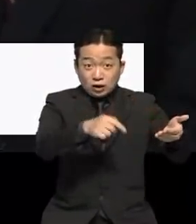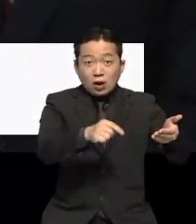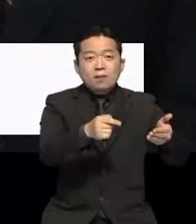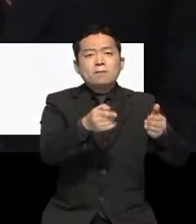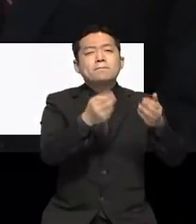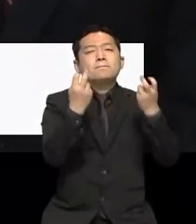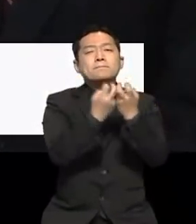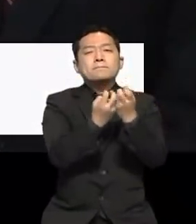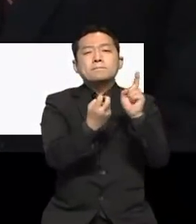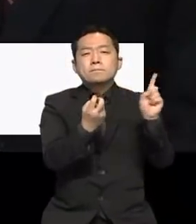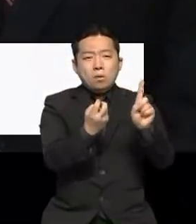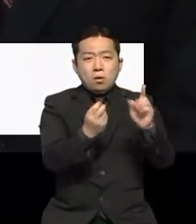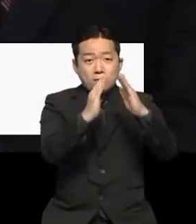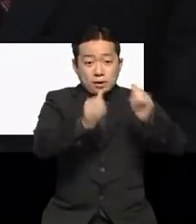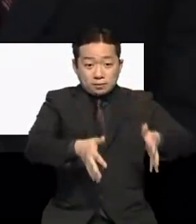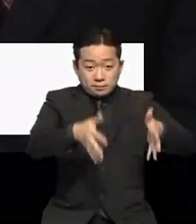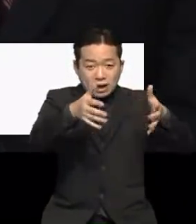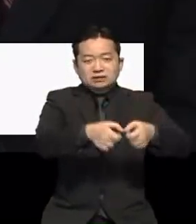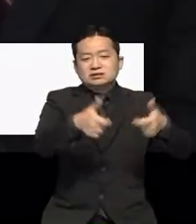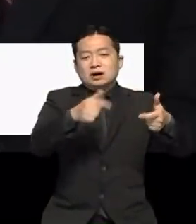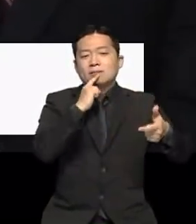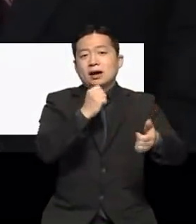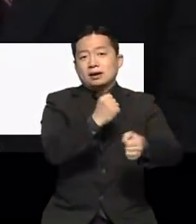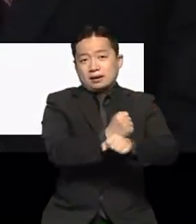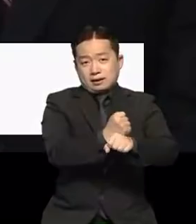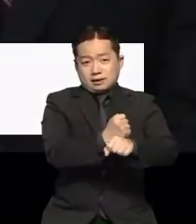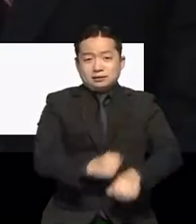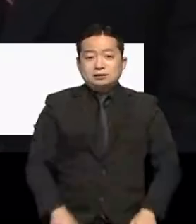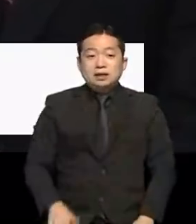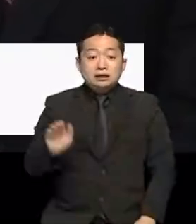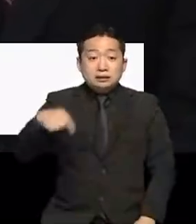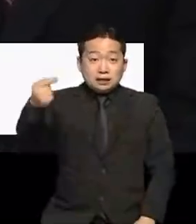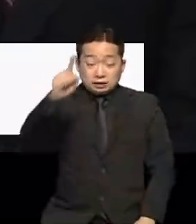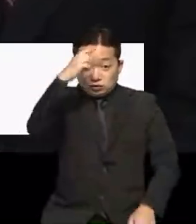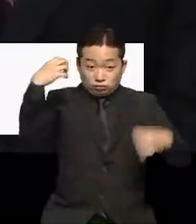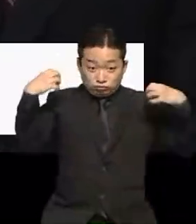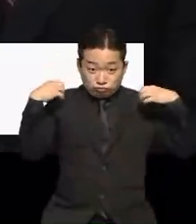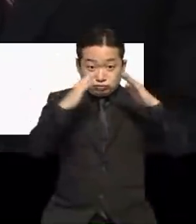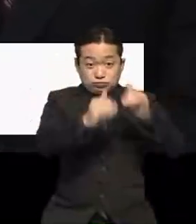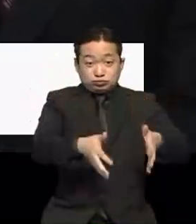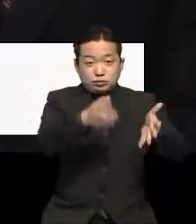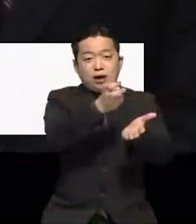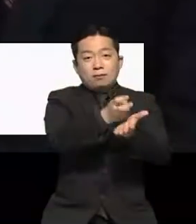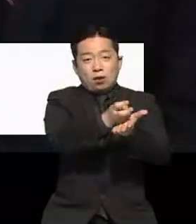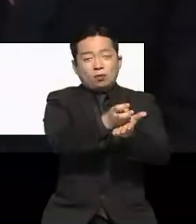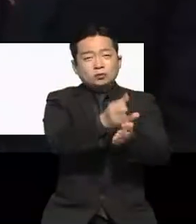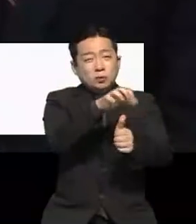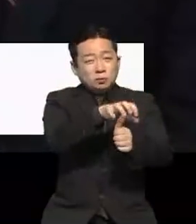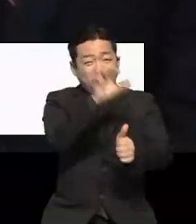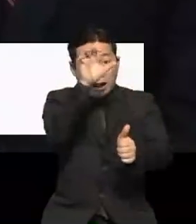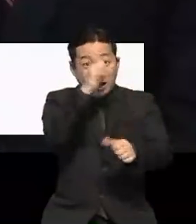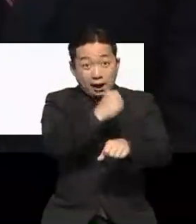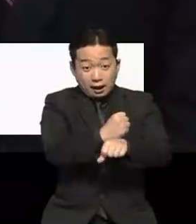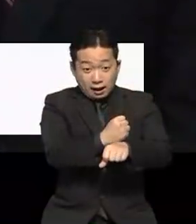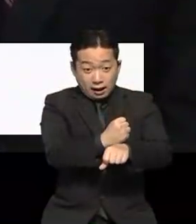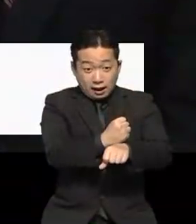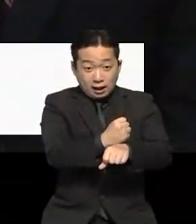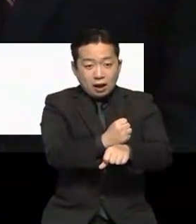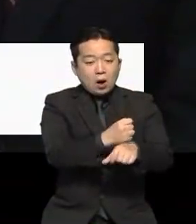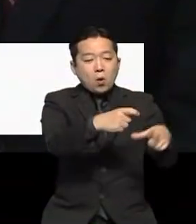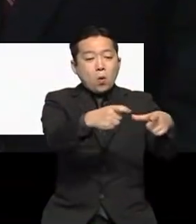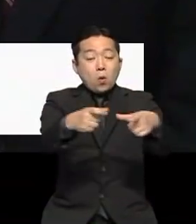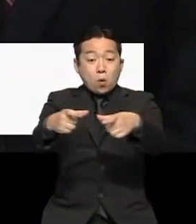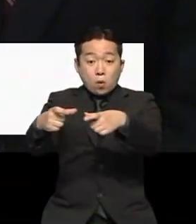방법은 재건축을 통한 공급 확대인데요. 차기 정부에서 재건축 규제를 좀 완화한다면 재건축 이슈가 있는